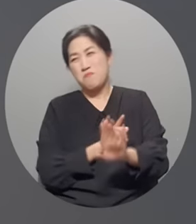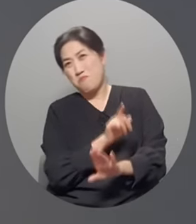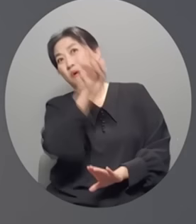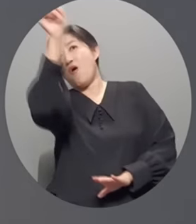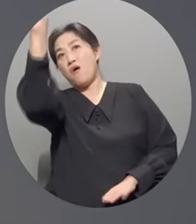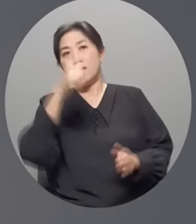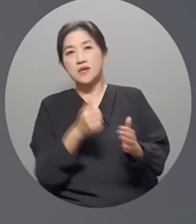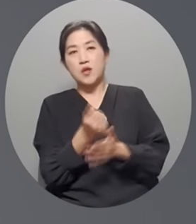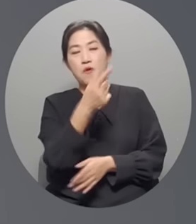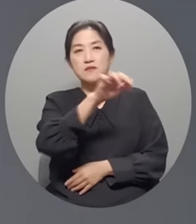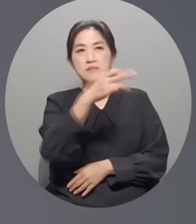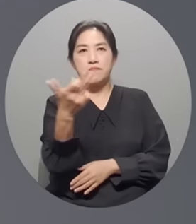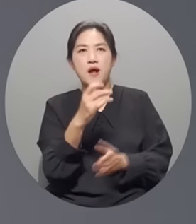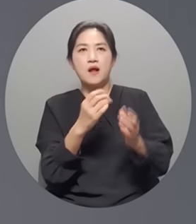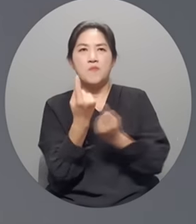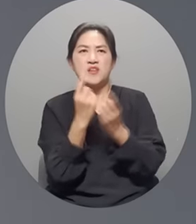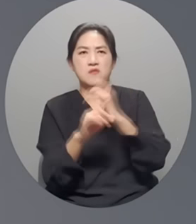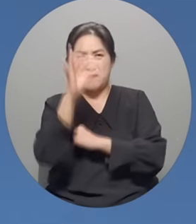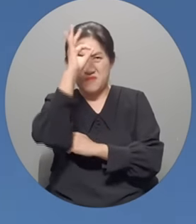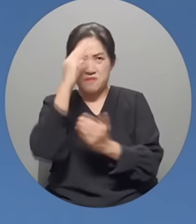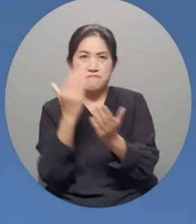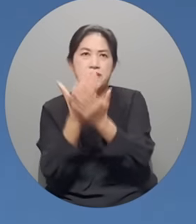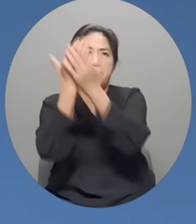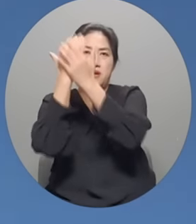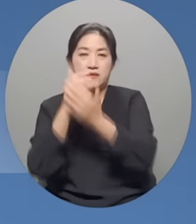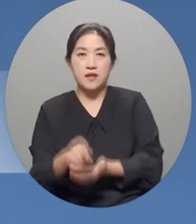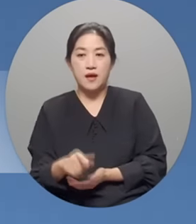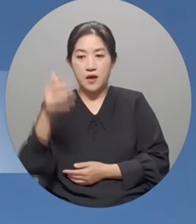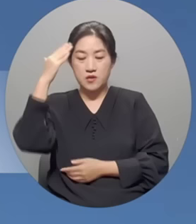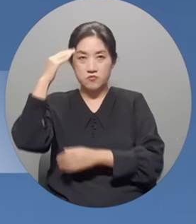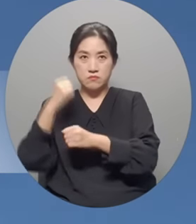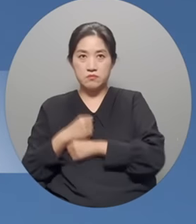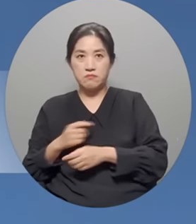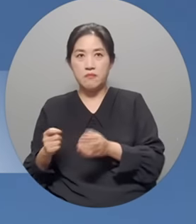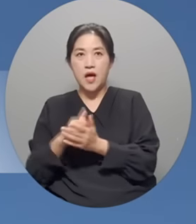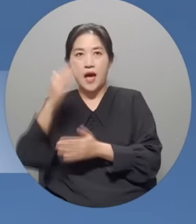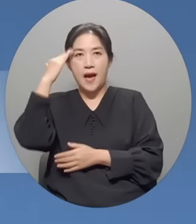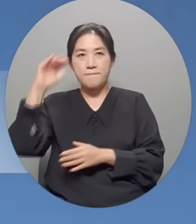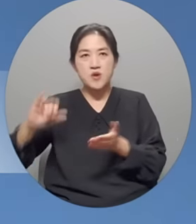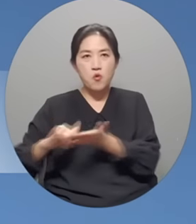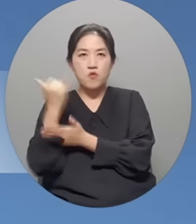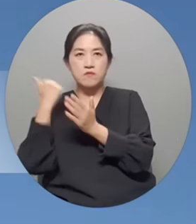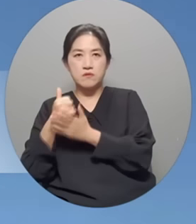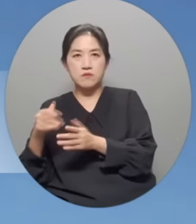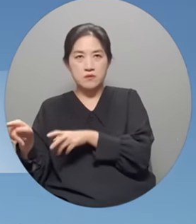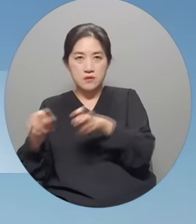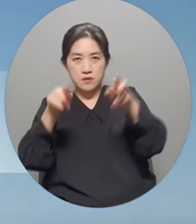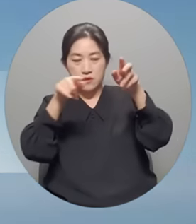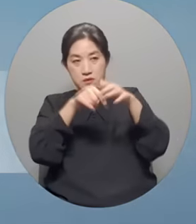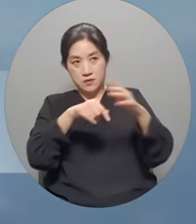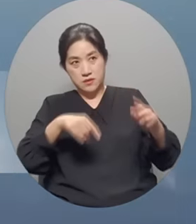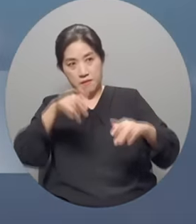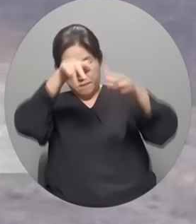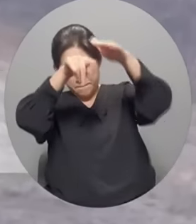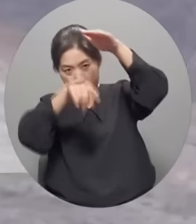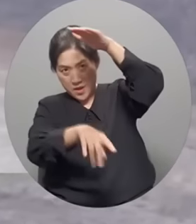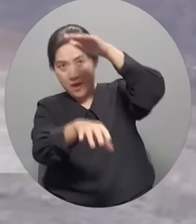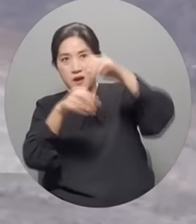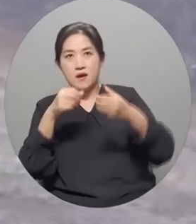화성 18형의 개량형인 걸로 추정됩니다. 우리 군은 이례적으로 한미 공군이 이동식 발사대를 타격하는 모습을